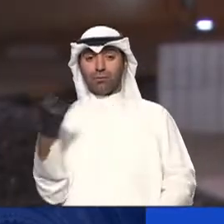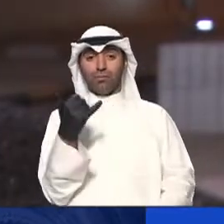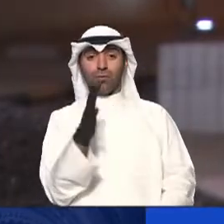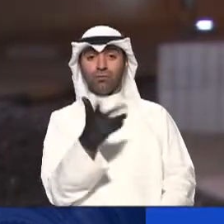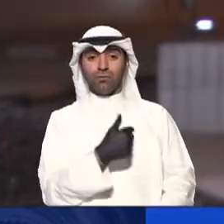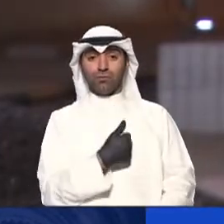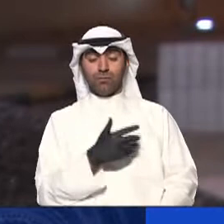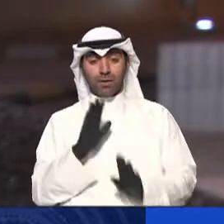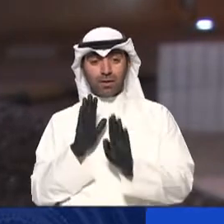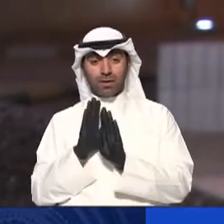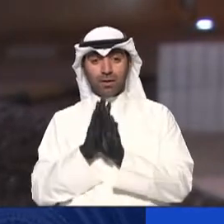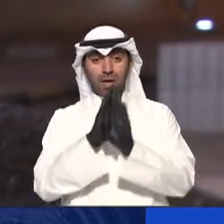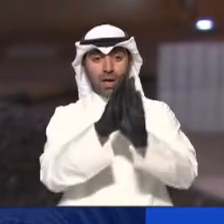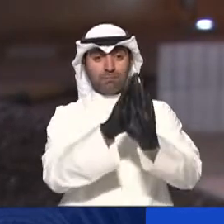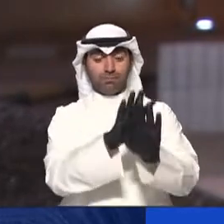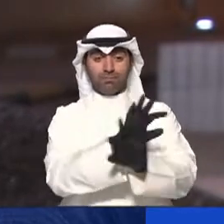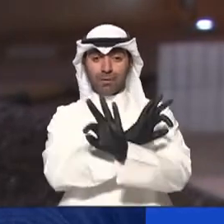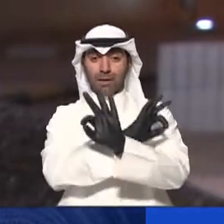طبعا القاعات او